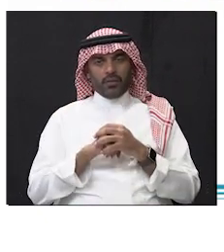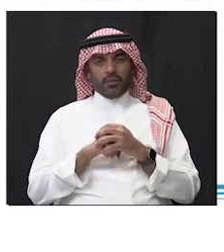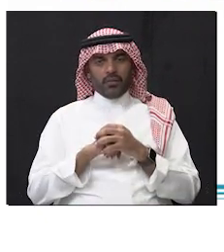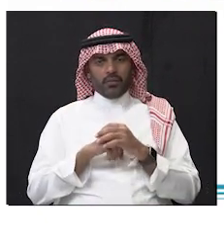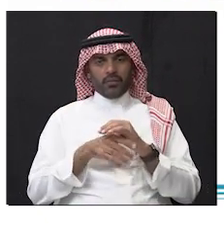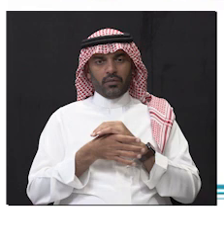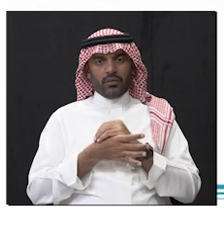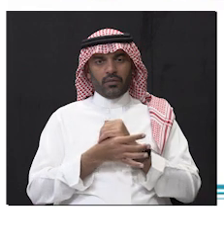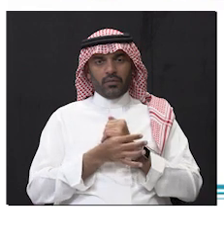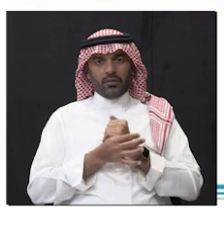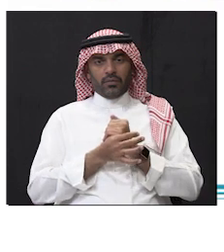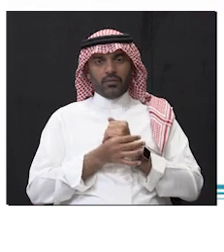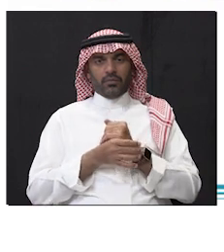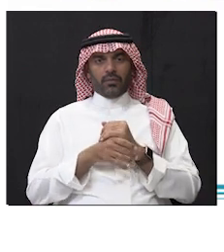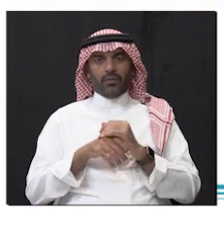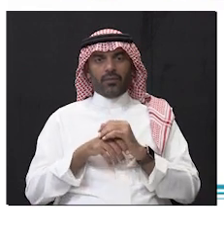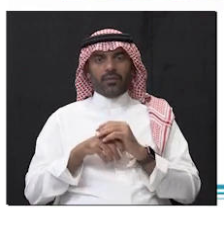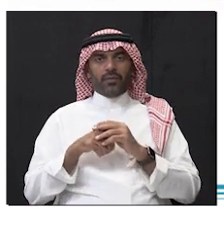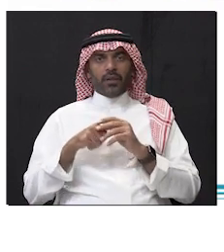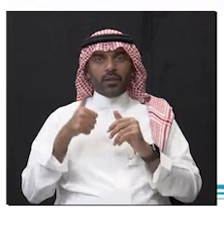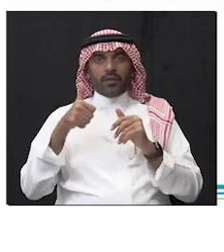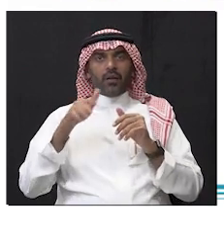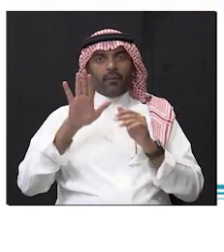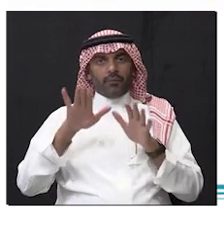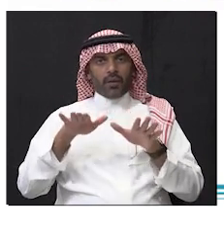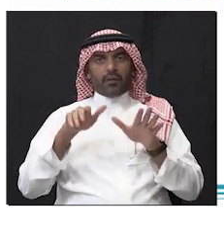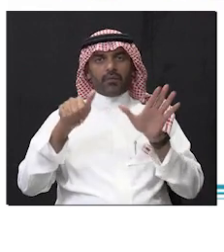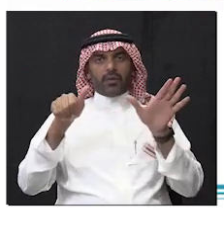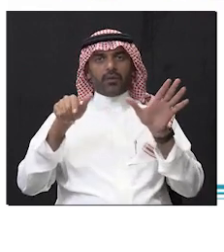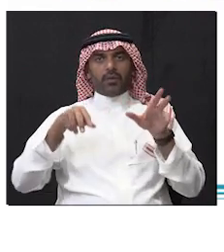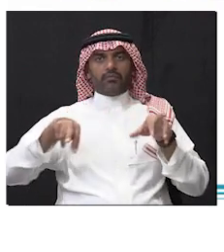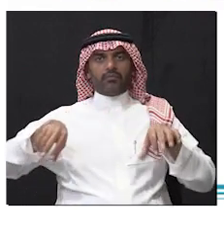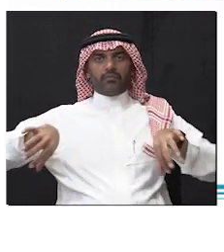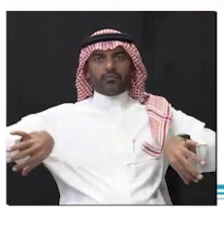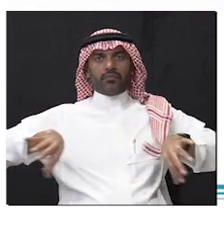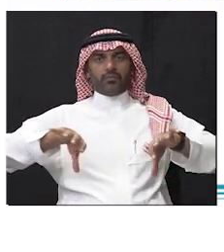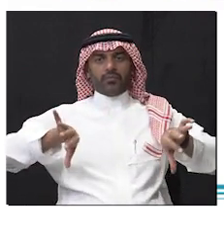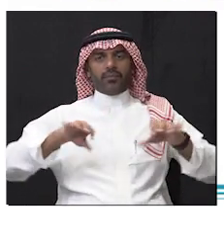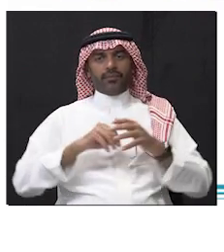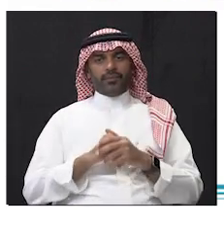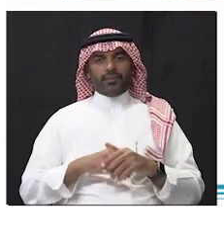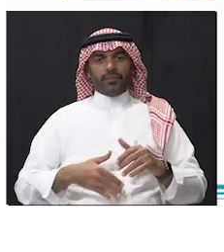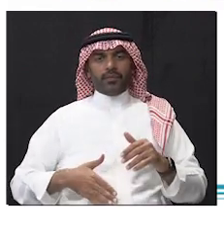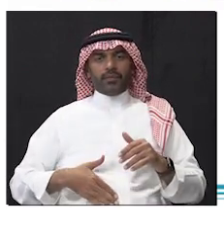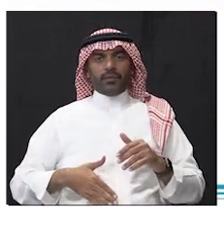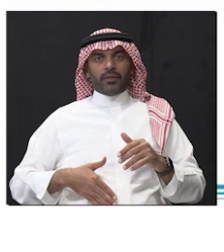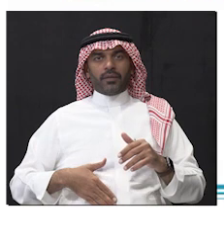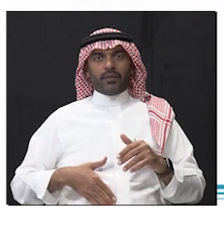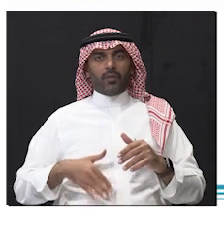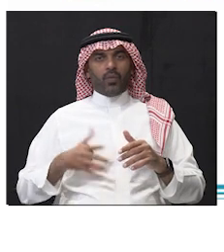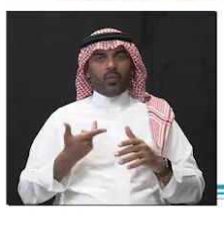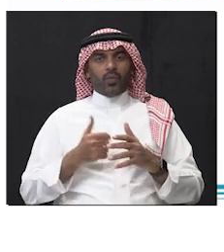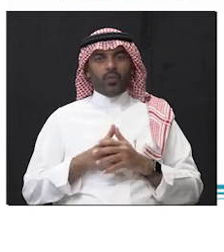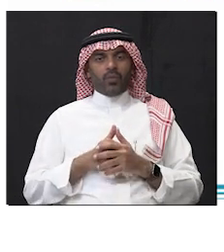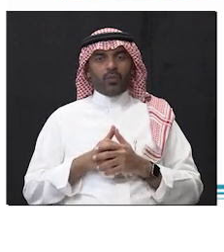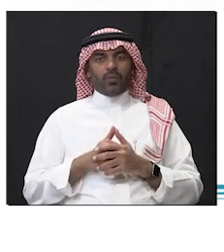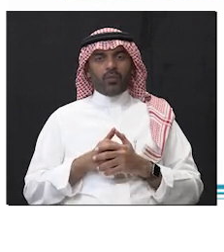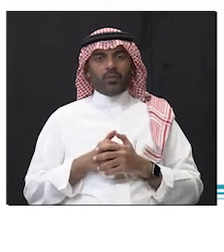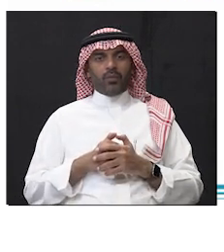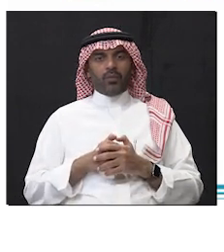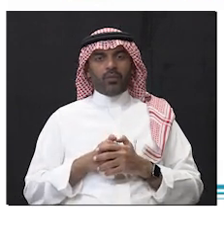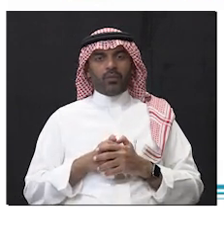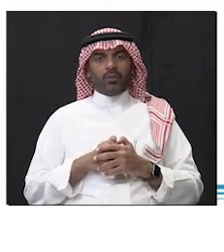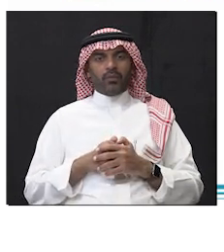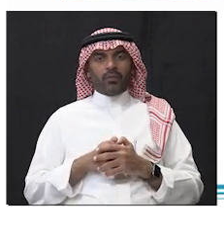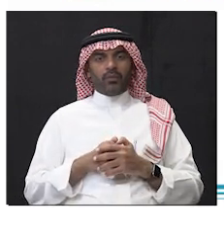أرجل عادية، أيضا مفصلة مفصلية. أحسنتم. البطن مقسم، ولكن سبحان الله لا